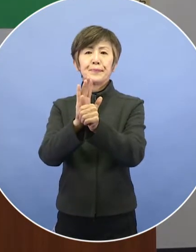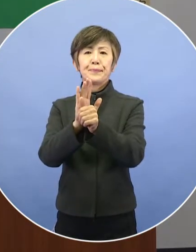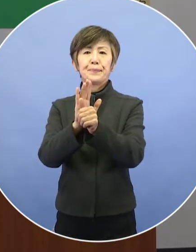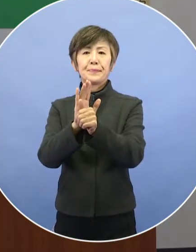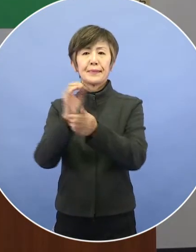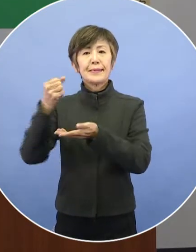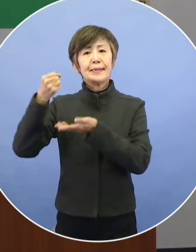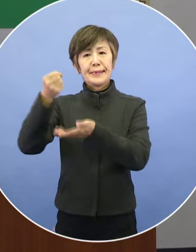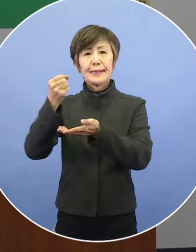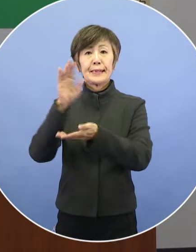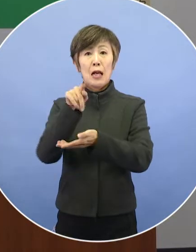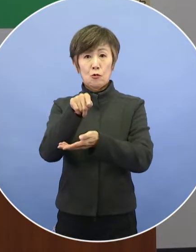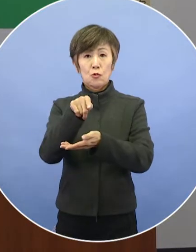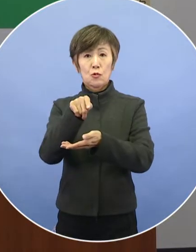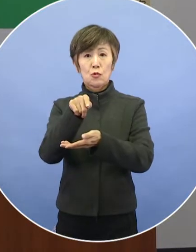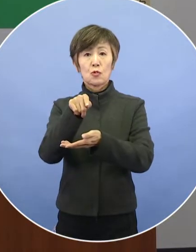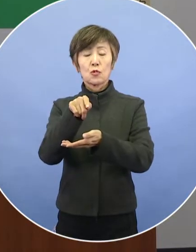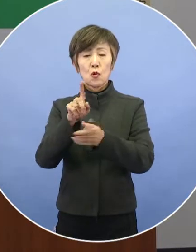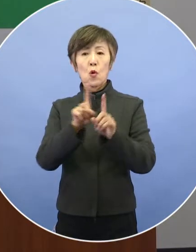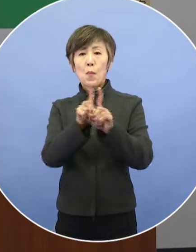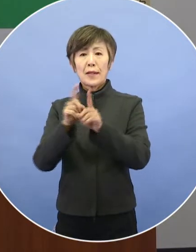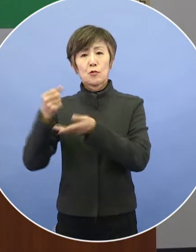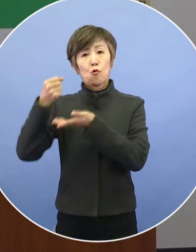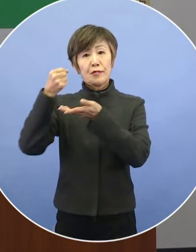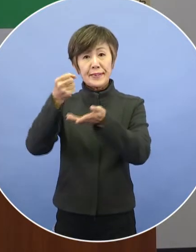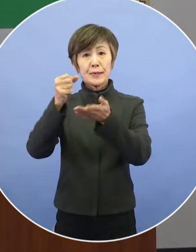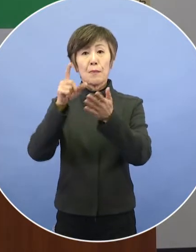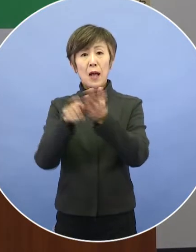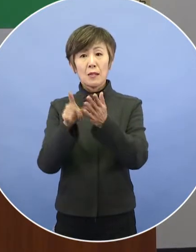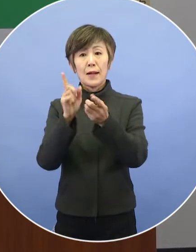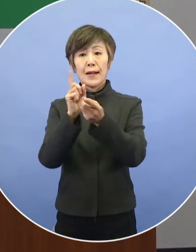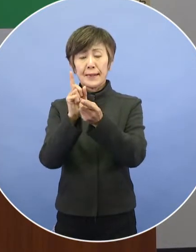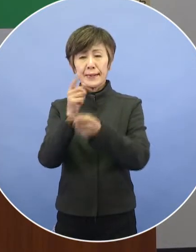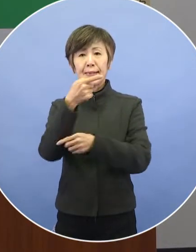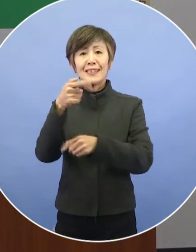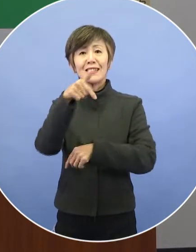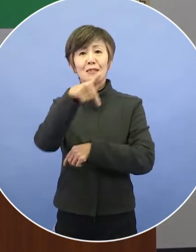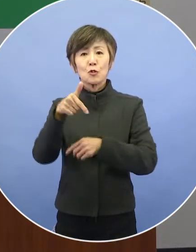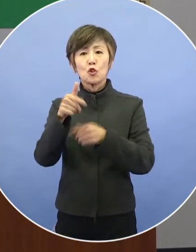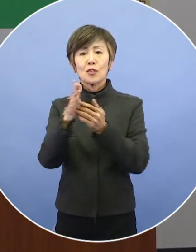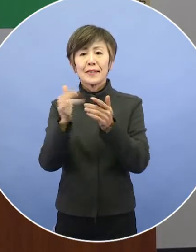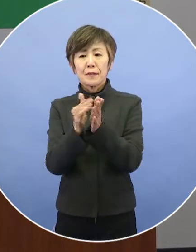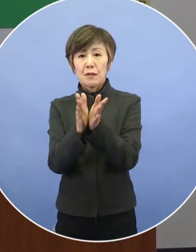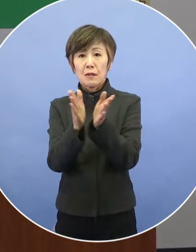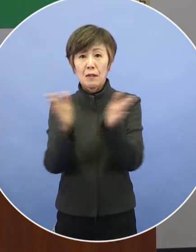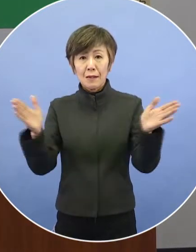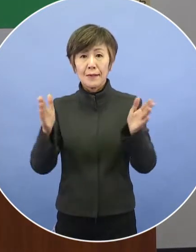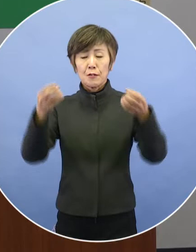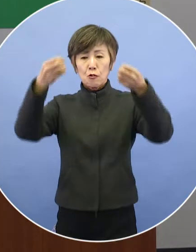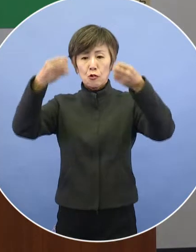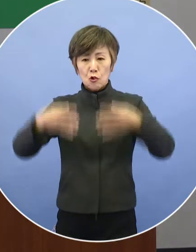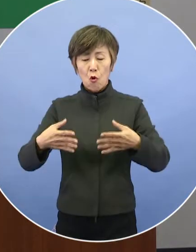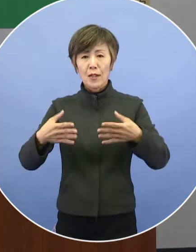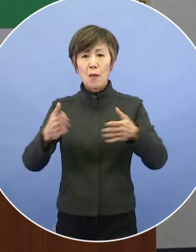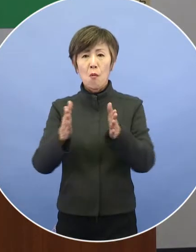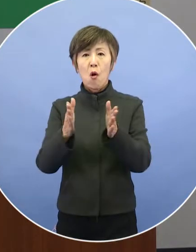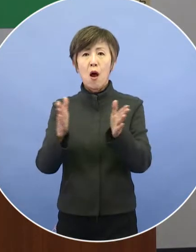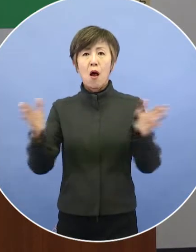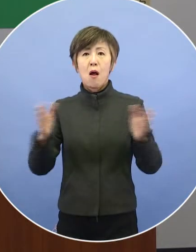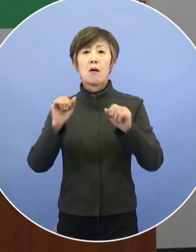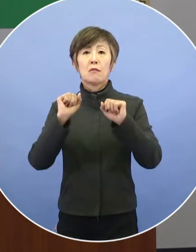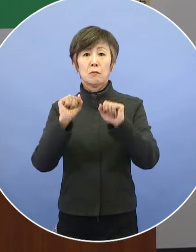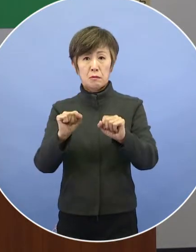この伴走資金につきまして対象をですね一部拡大したり要件を緩和することで